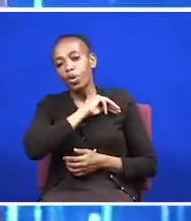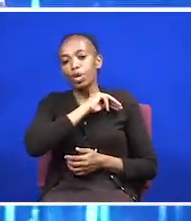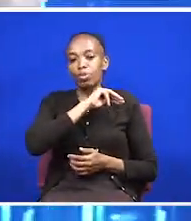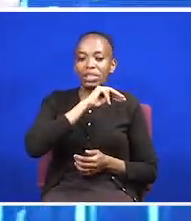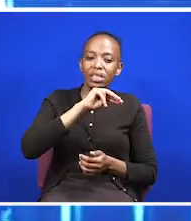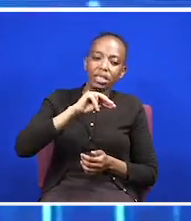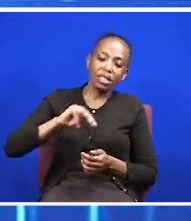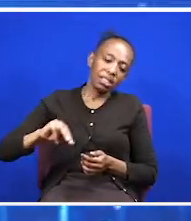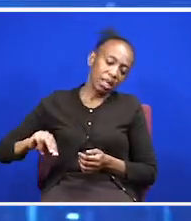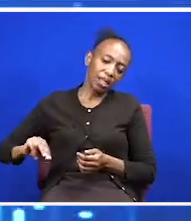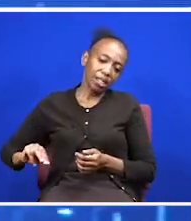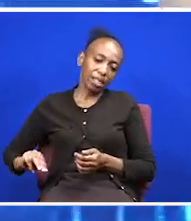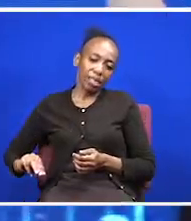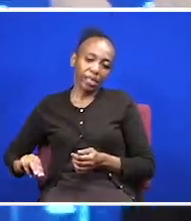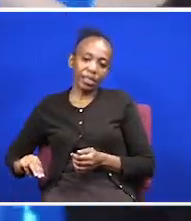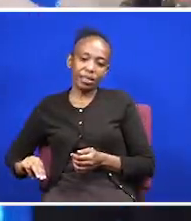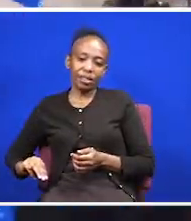yale Mungu ameyafanya.